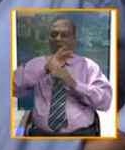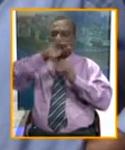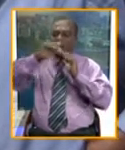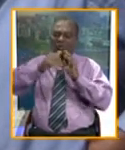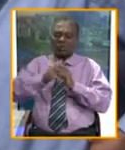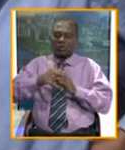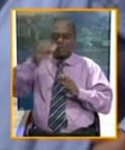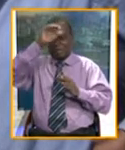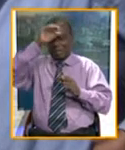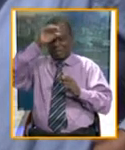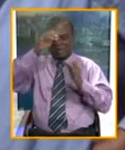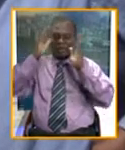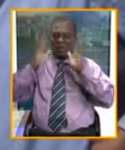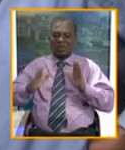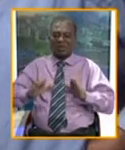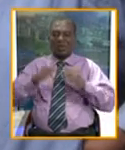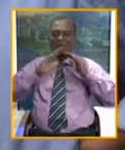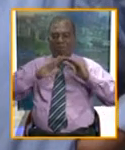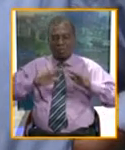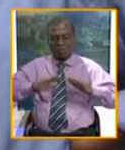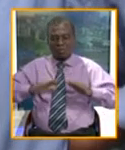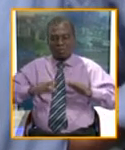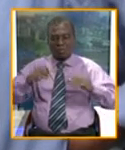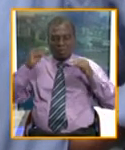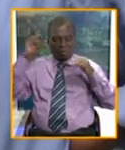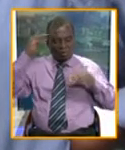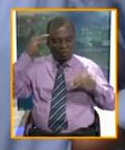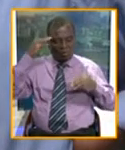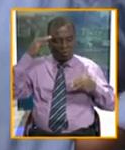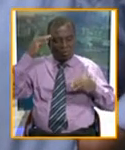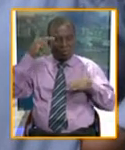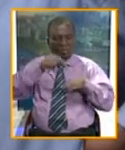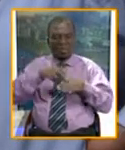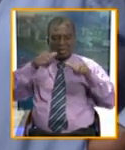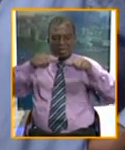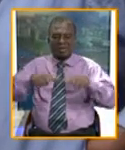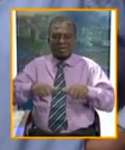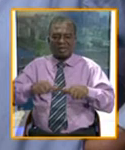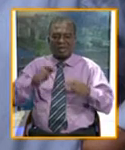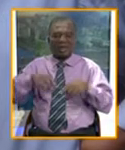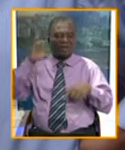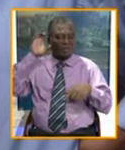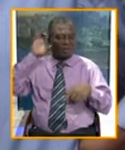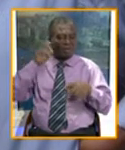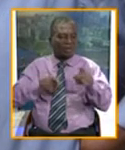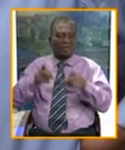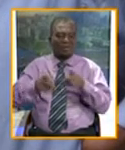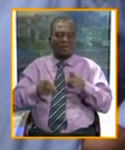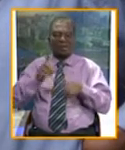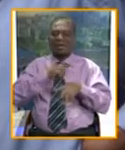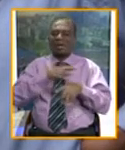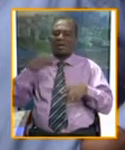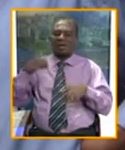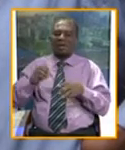des Congolais au calme, à la méditation et de demeurer à l'écoute des directives